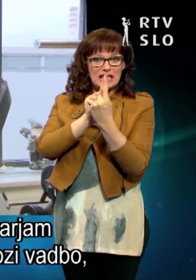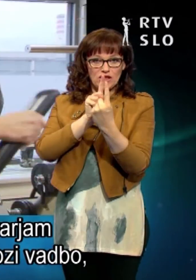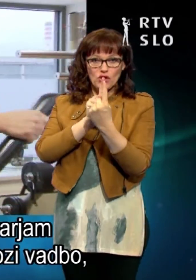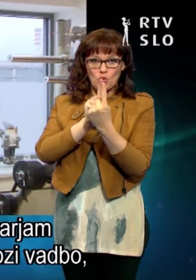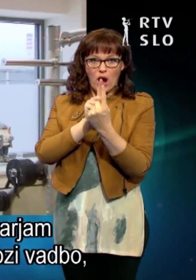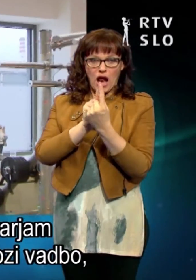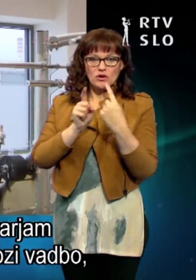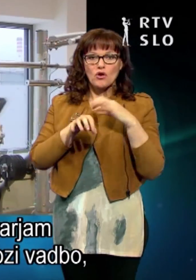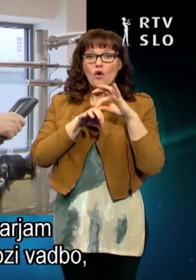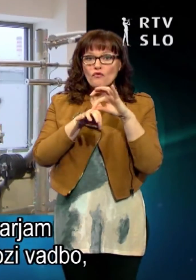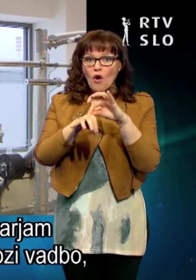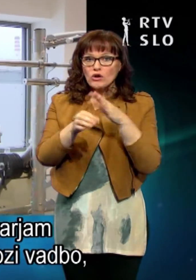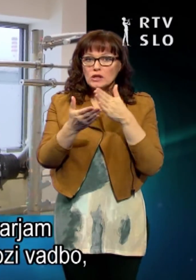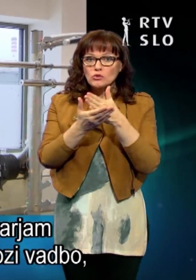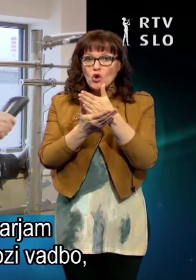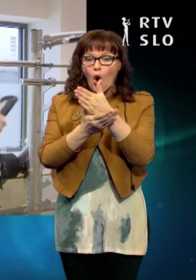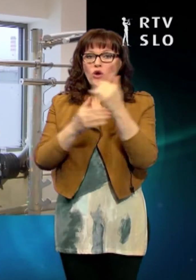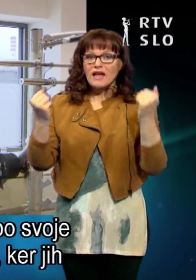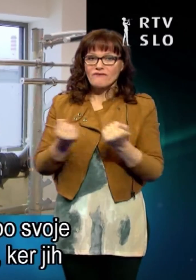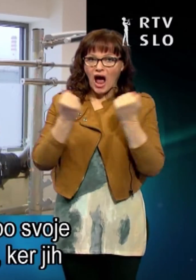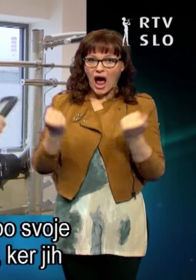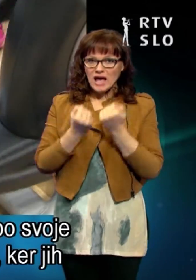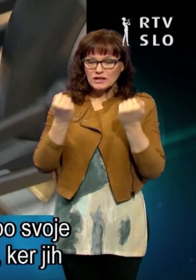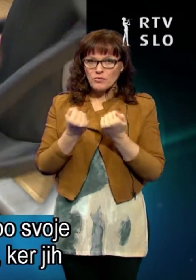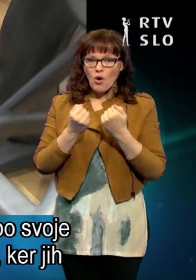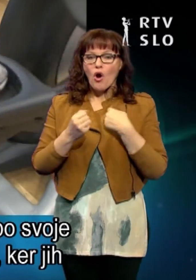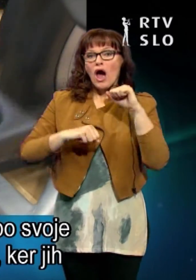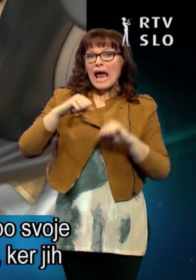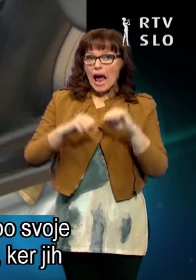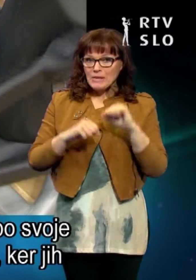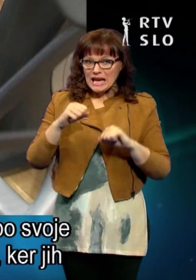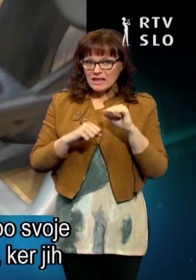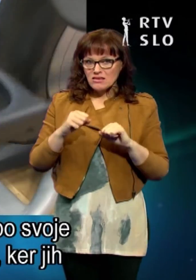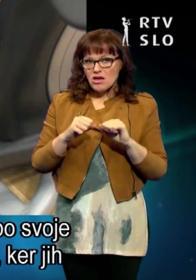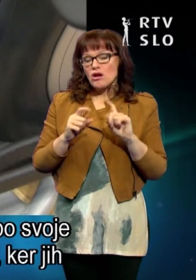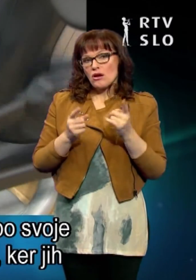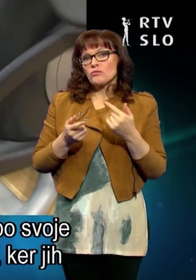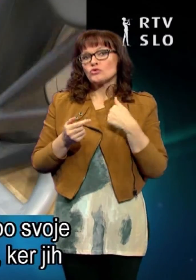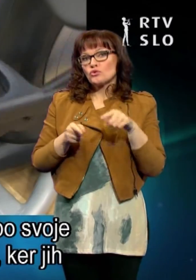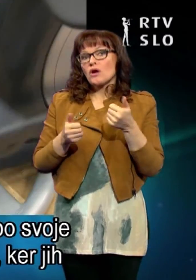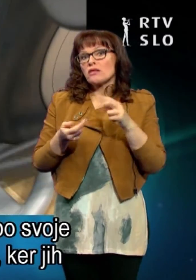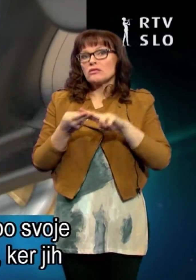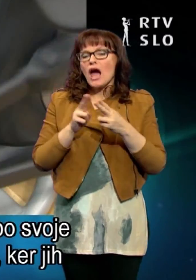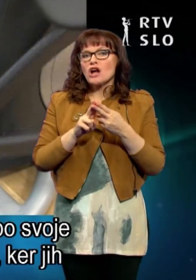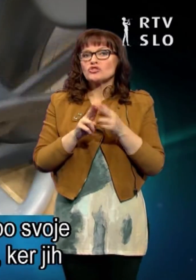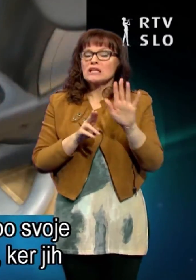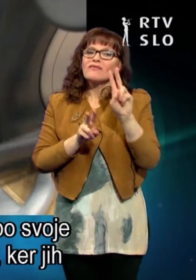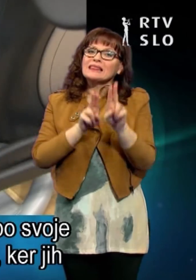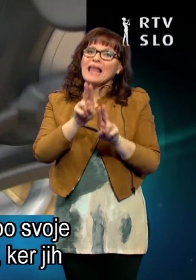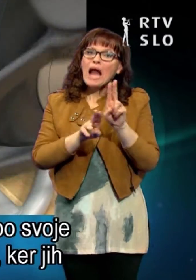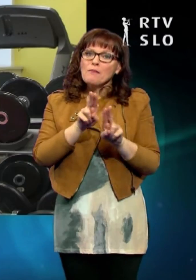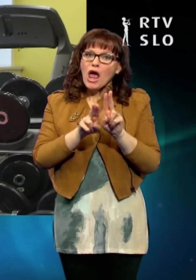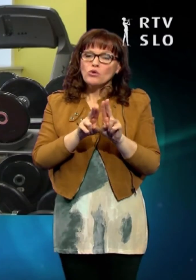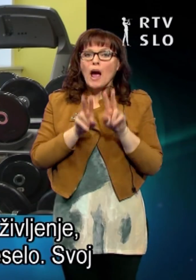individualno, jih vodim skozi vadbo, jih rehabilitiram in pač sem tudi na nek način njihove terapevtka, ki